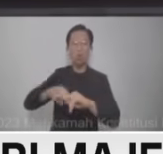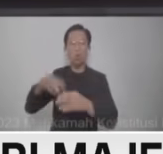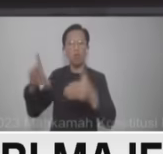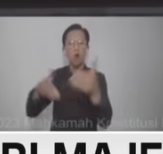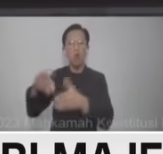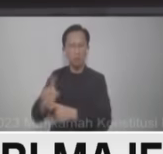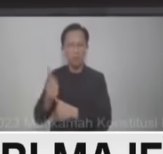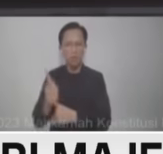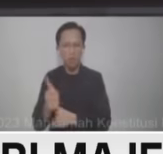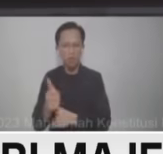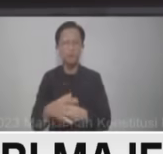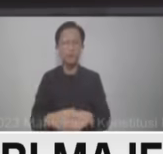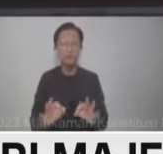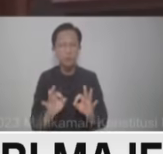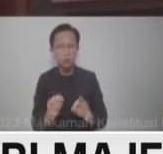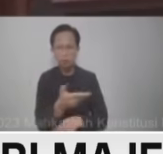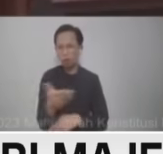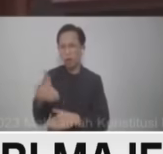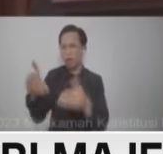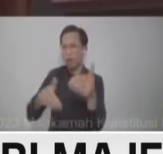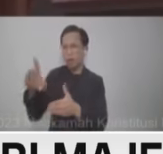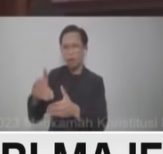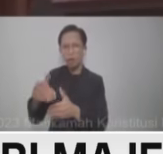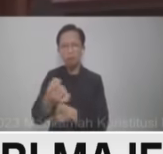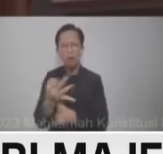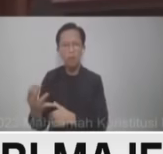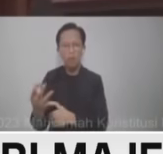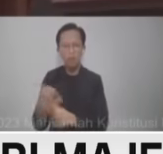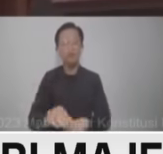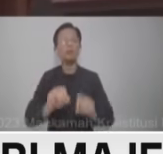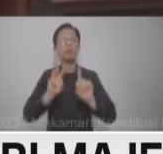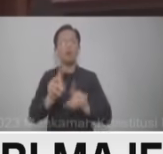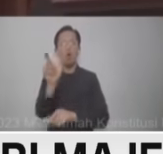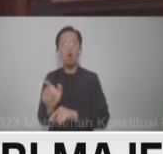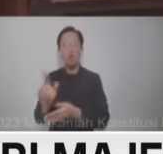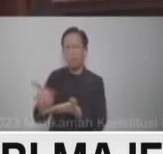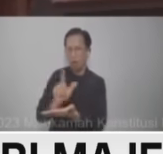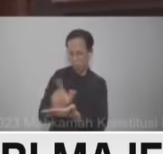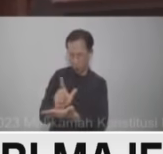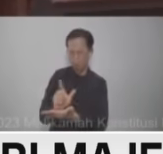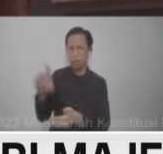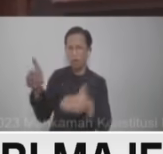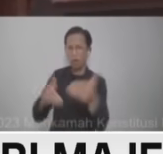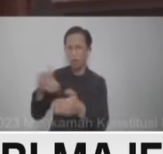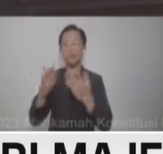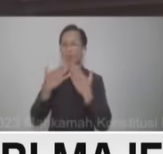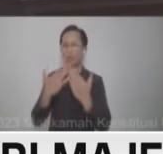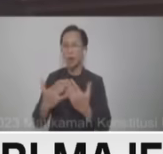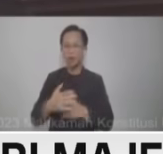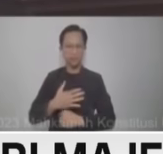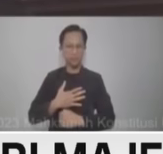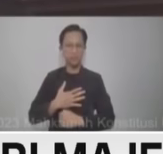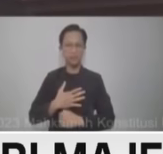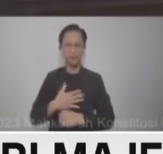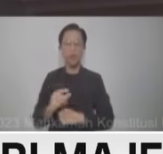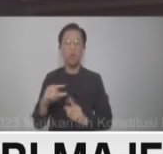manahans si Tompul dari Mahkamah Agung dan juga Pak wahidudin Adams dari eh apa namanya dari DPR usulan dari DPR